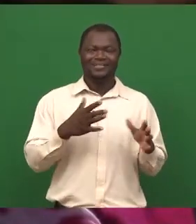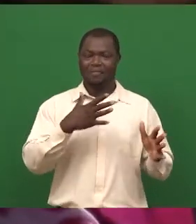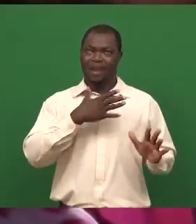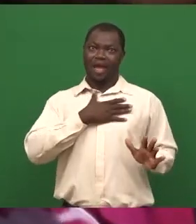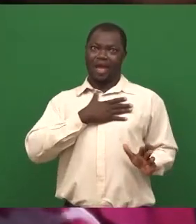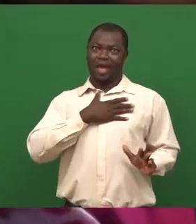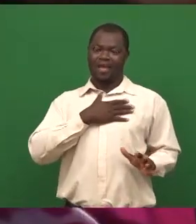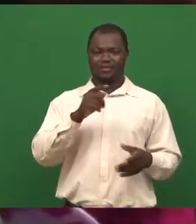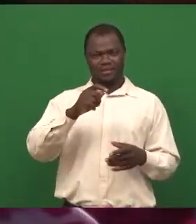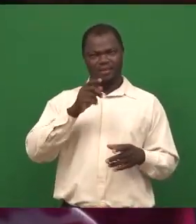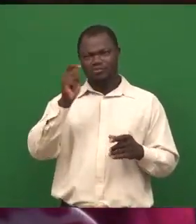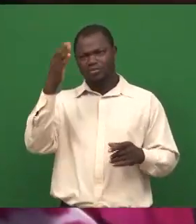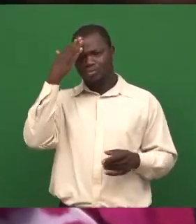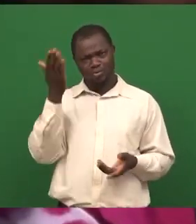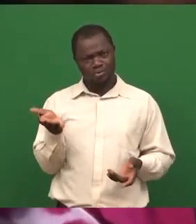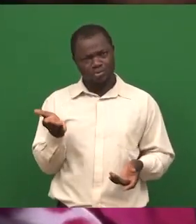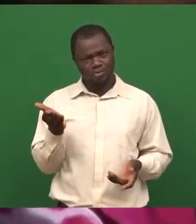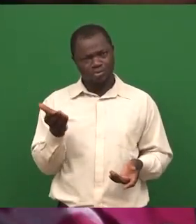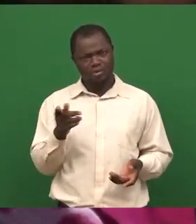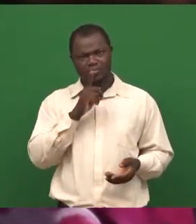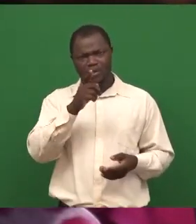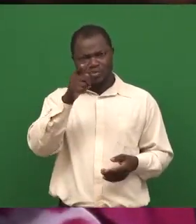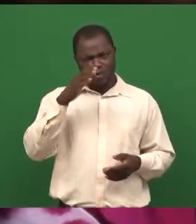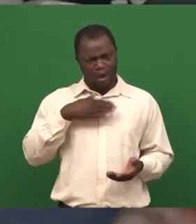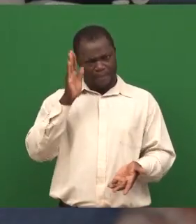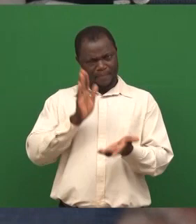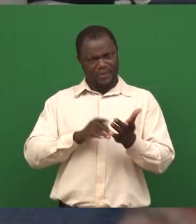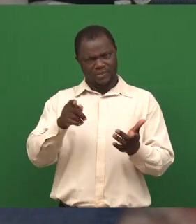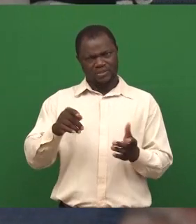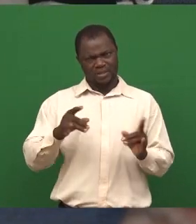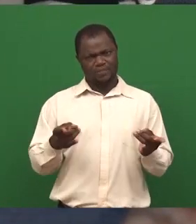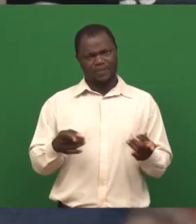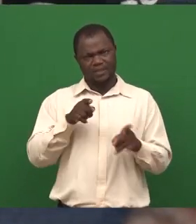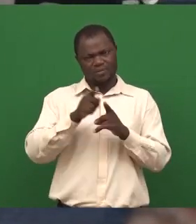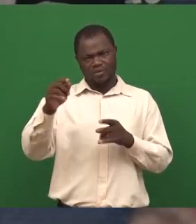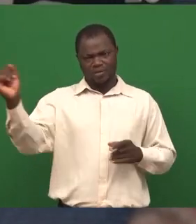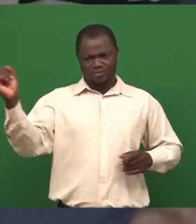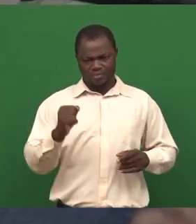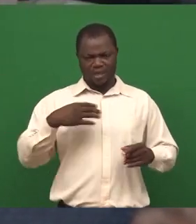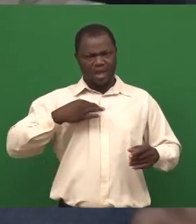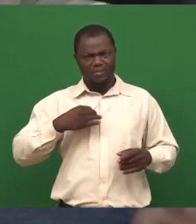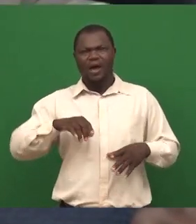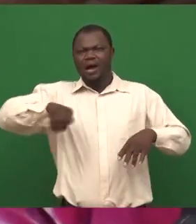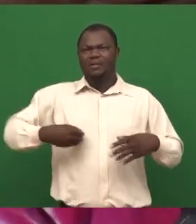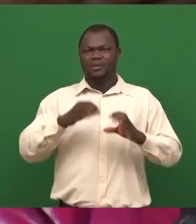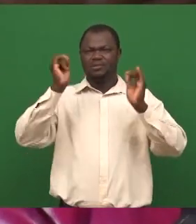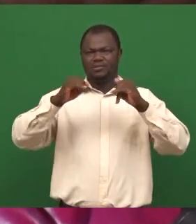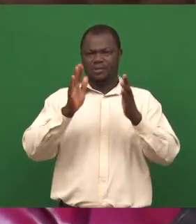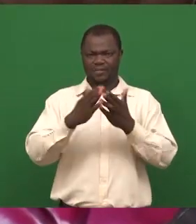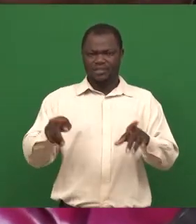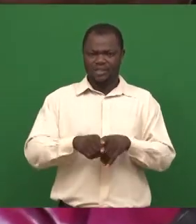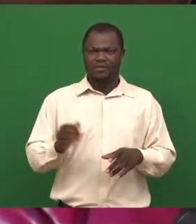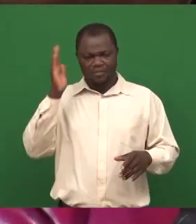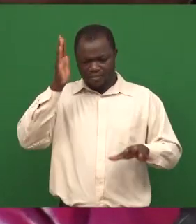surprise. Wambotaura naniko kuti uchatenga zvinhu izvi? Unovuya nehembe yausina kutaurirana nomurume,